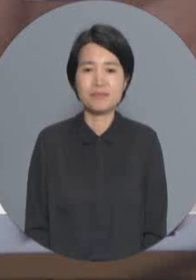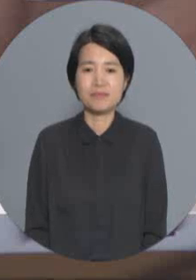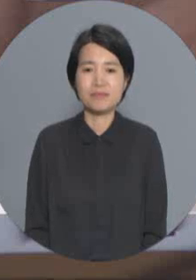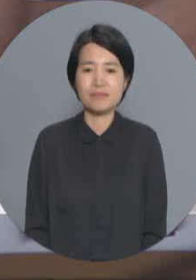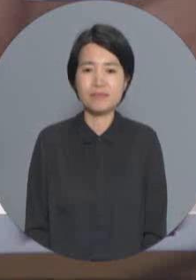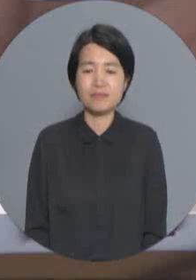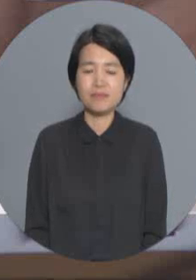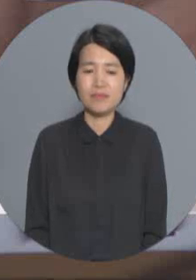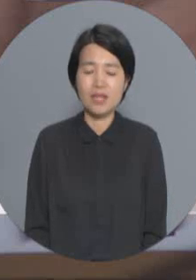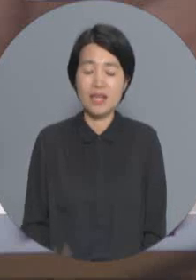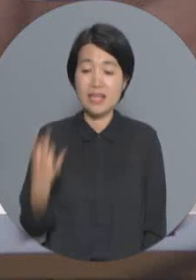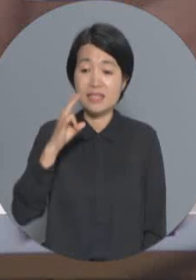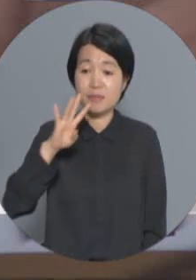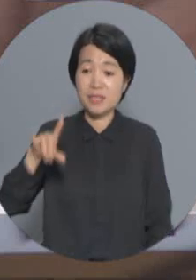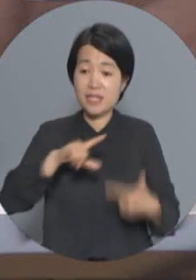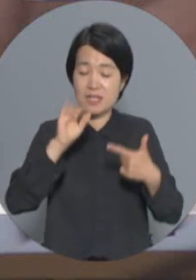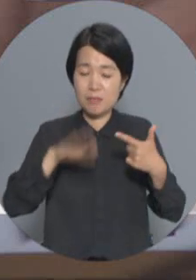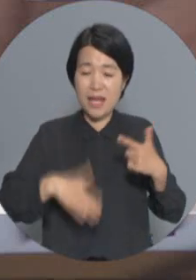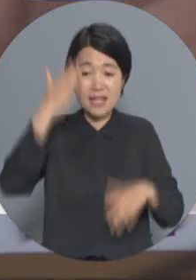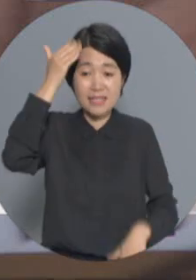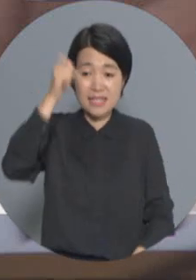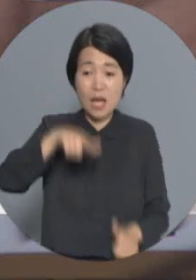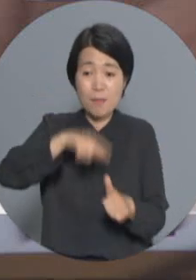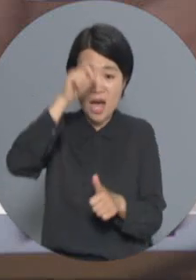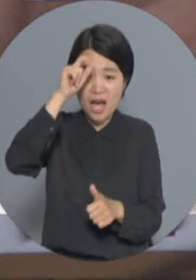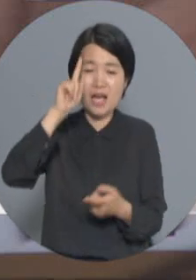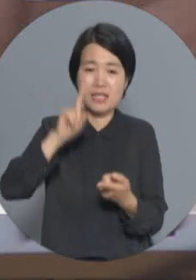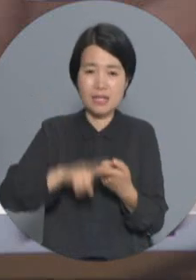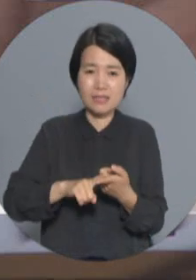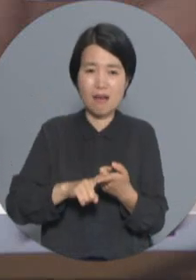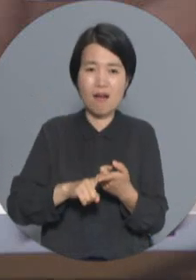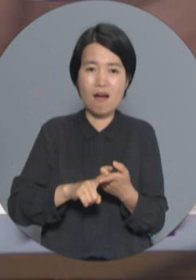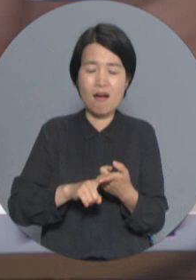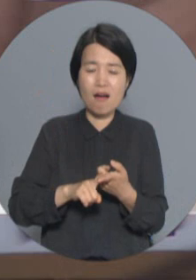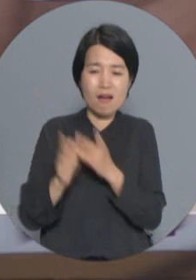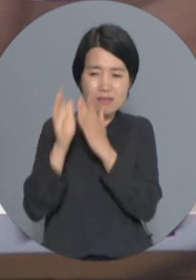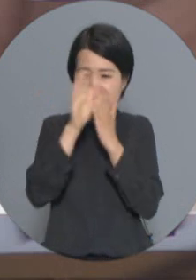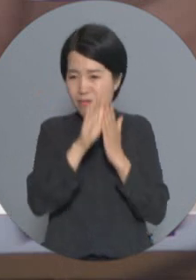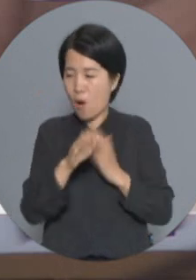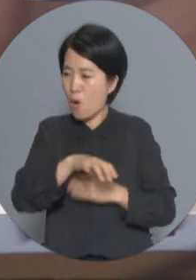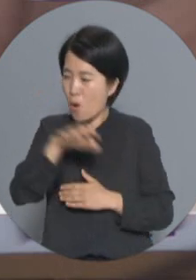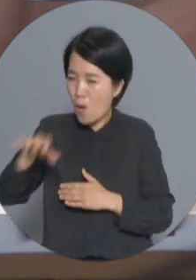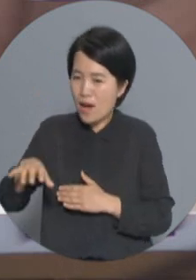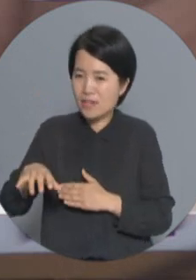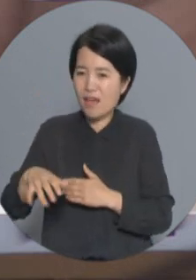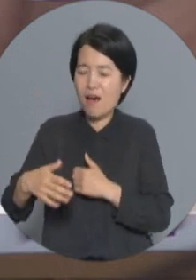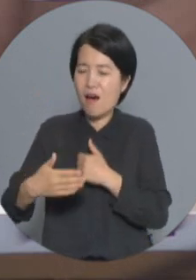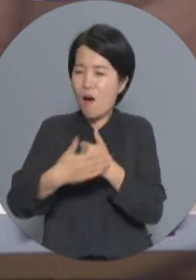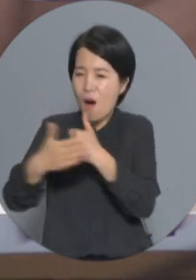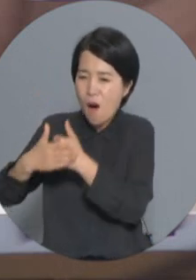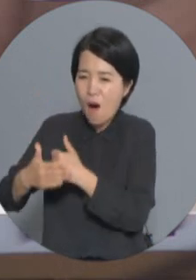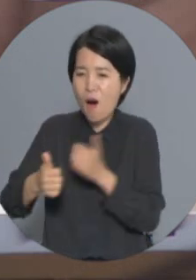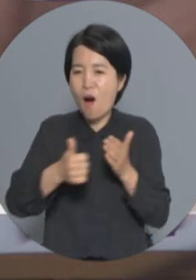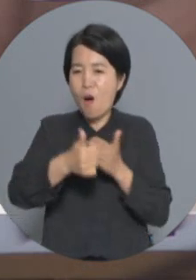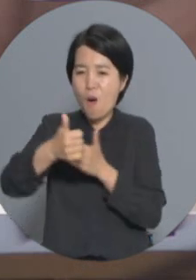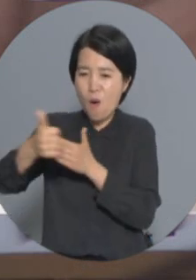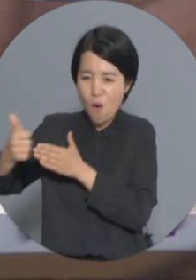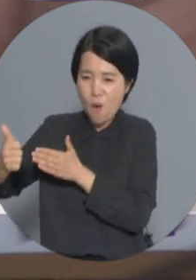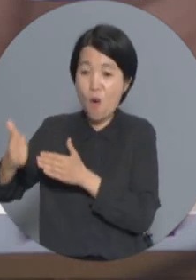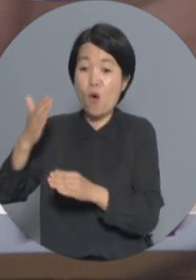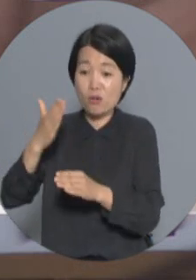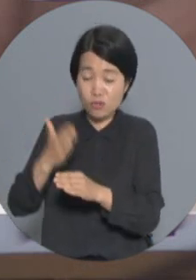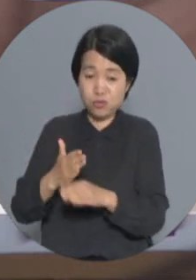기초의회 후반기 의장 선거를 둘러싸고 곳곳에서 물밑 경쟁이 시작됐습니다 민주당 후보 선출 방식을